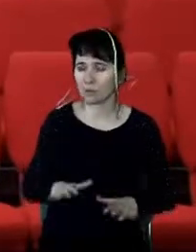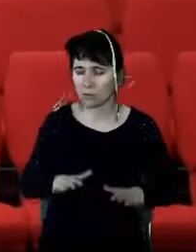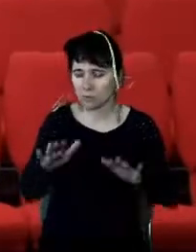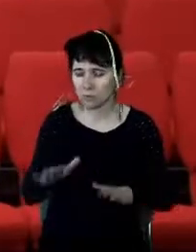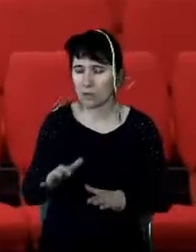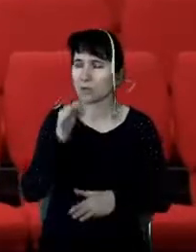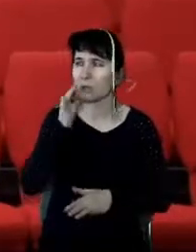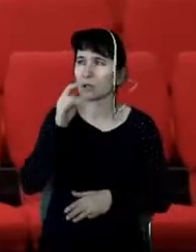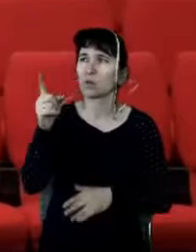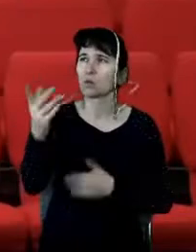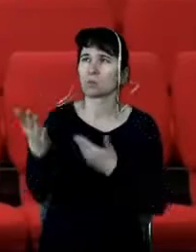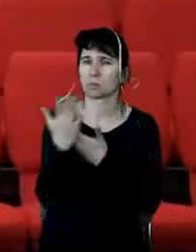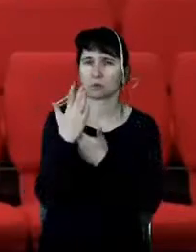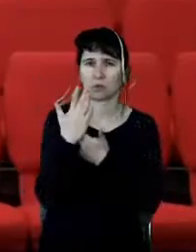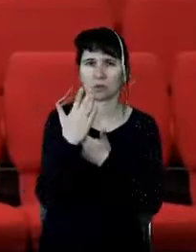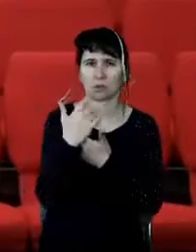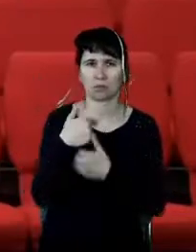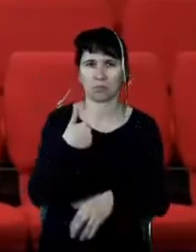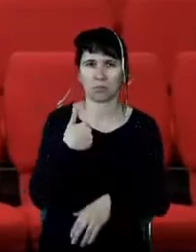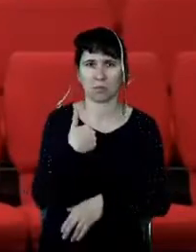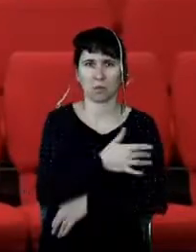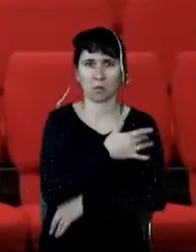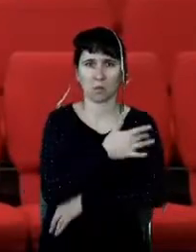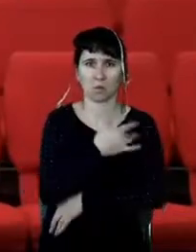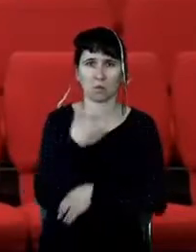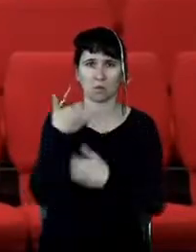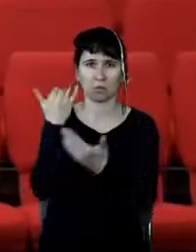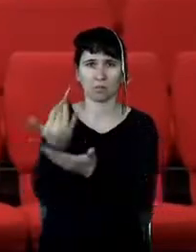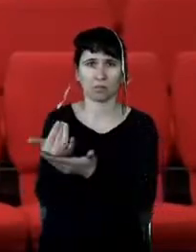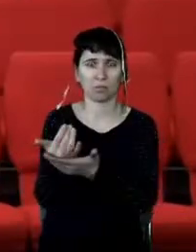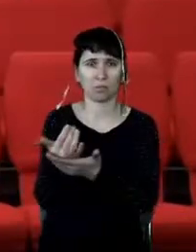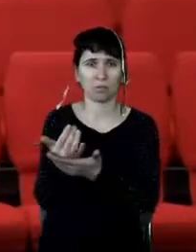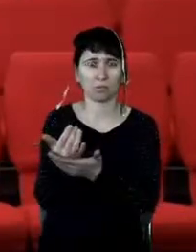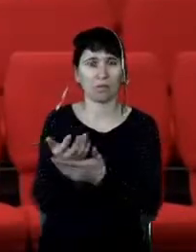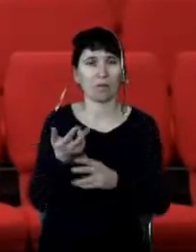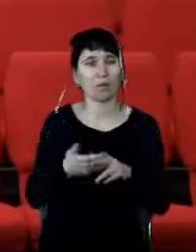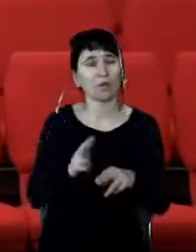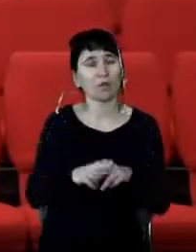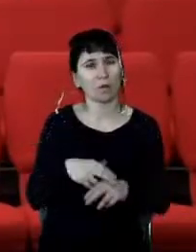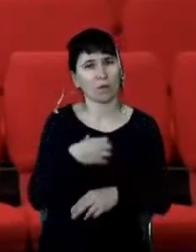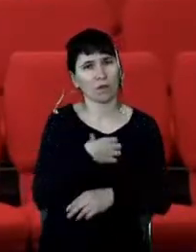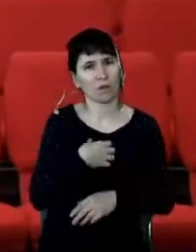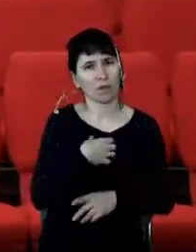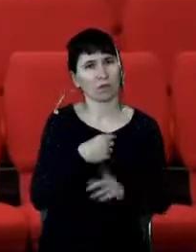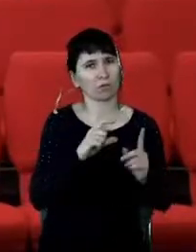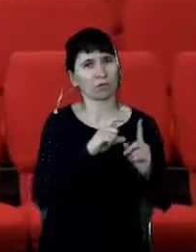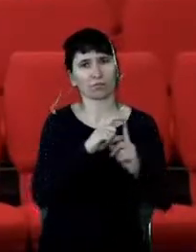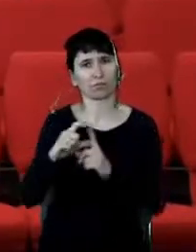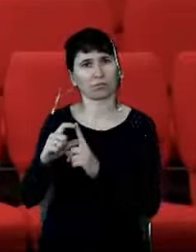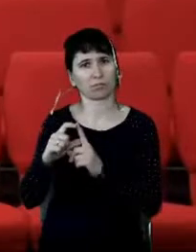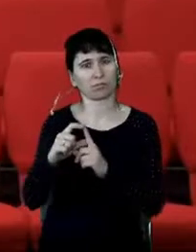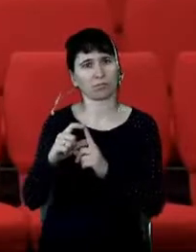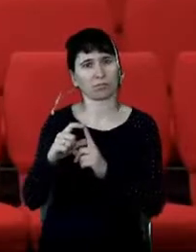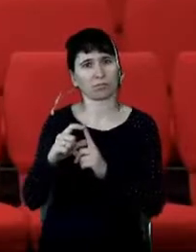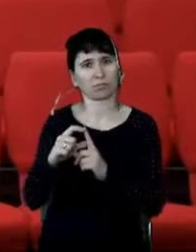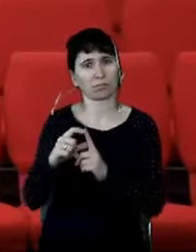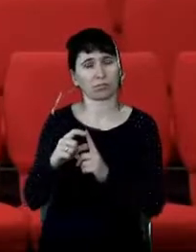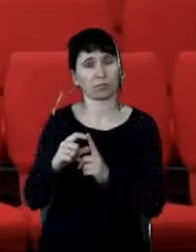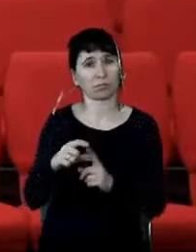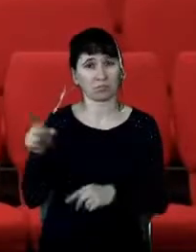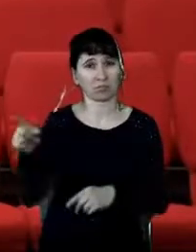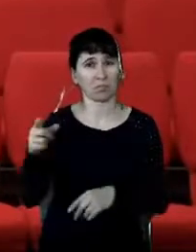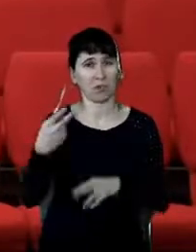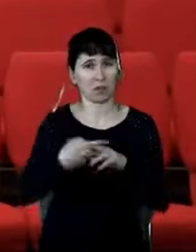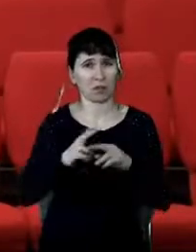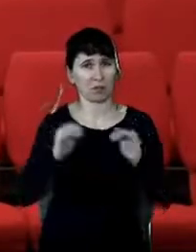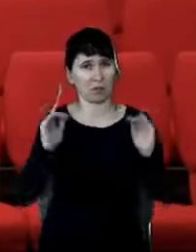що накажеш твоєму слузі? Ось важливі слова. Він відповів йому, я